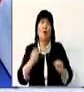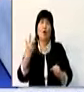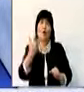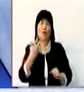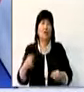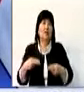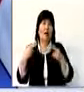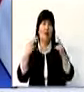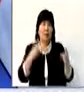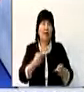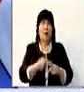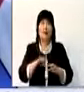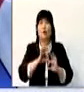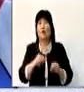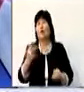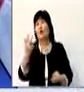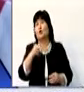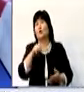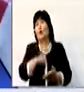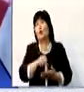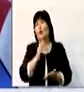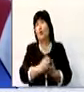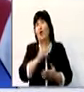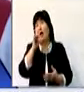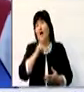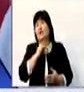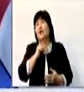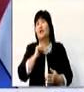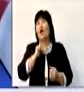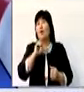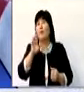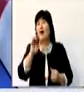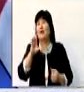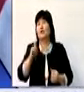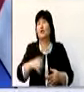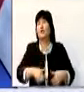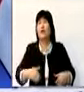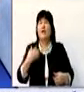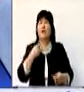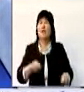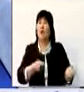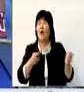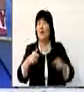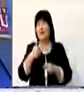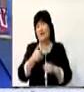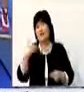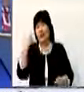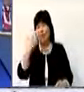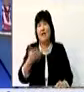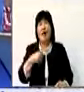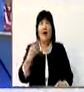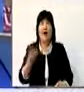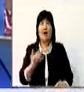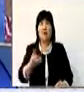барамыз. Осы үздік үштікте көрініп Қазақстан барысының белбеуін осы Сыр өңіріне әкелу басты мақсат. Айта кетейік,